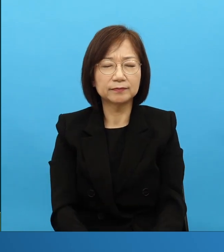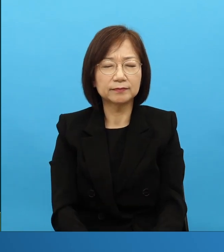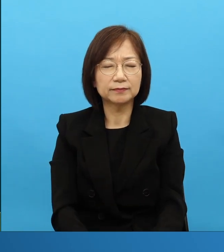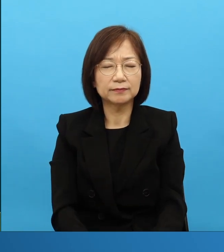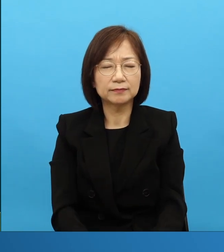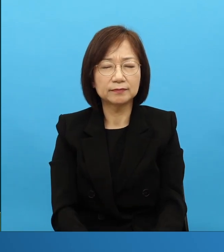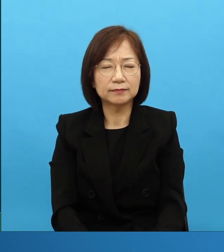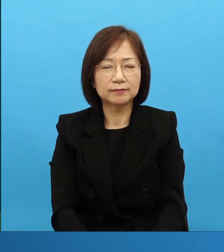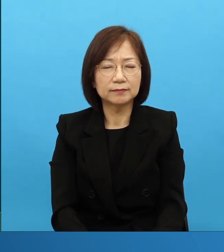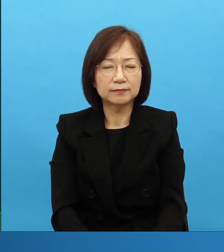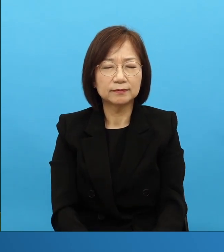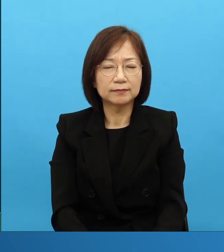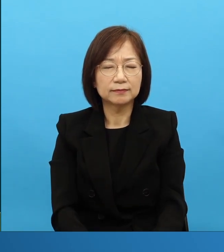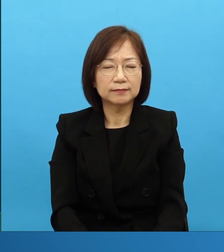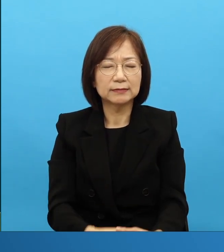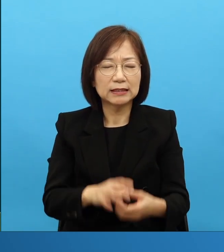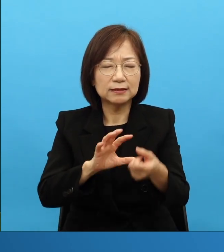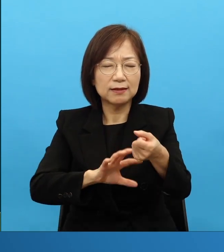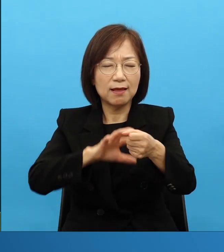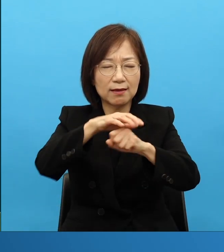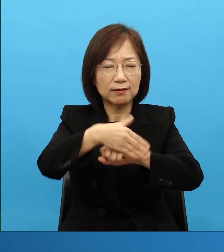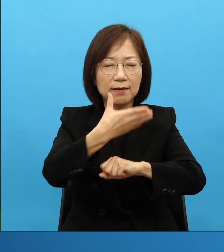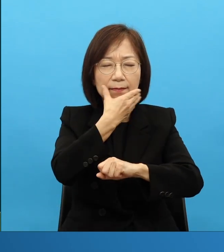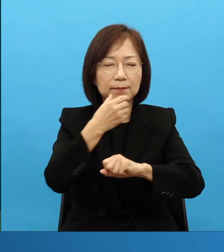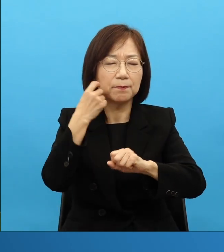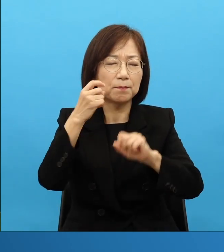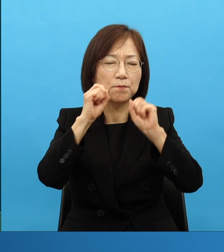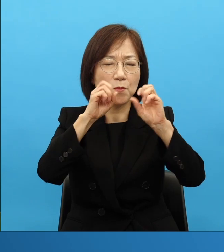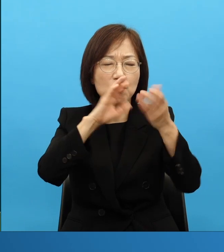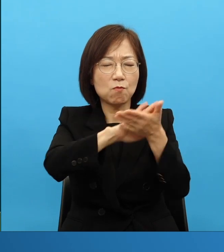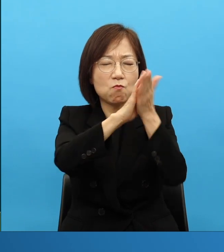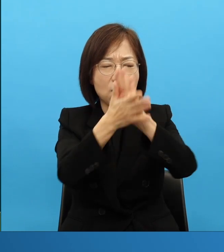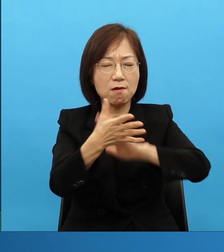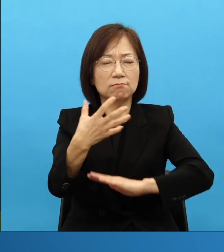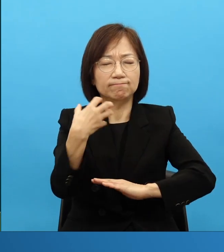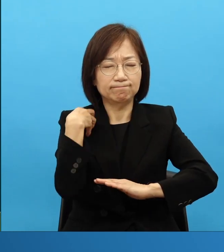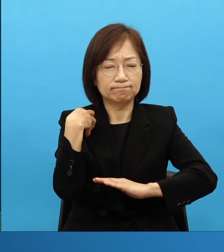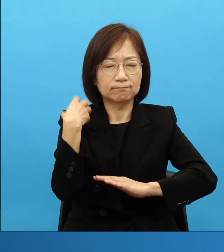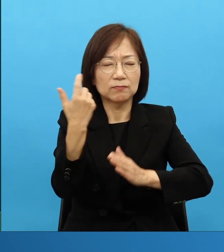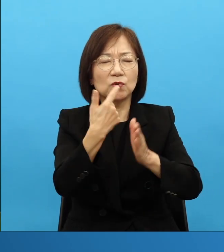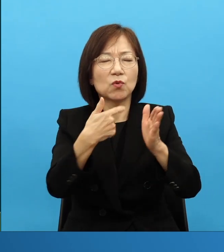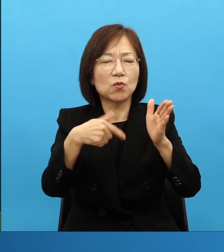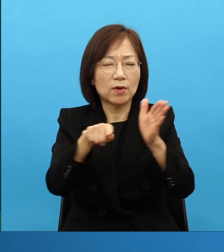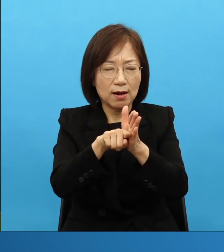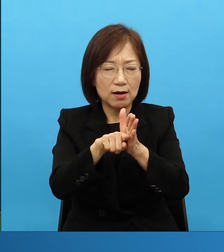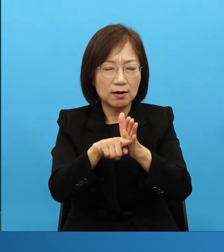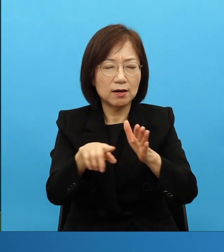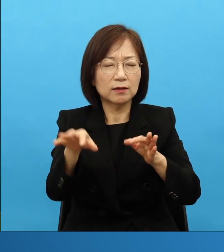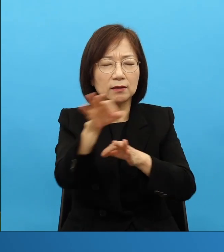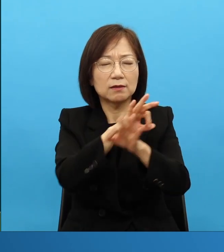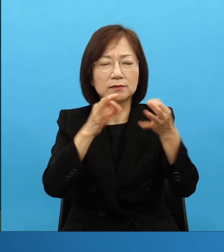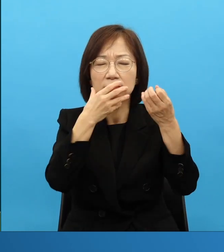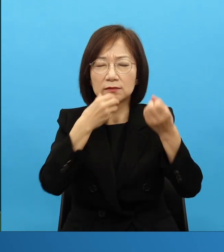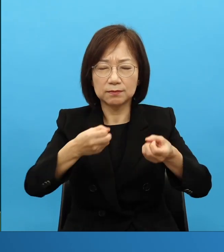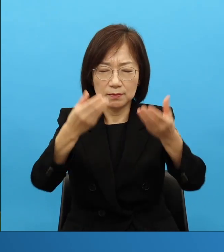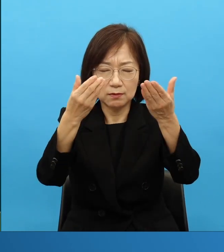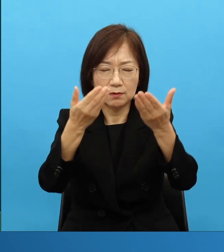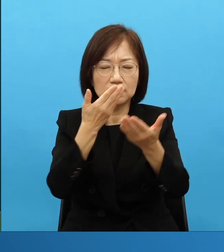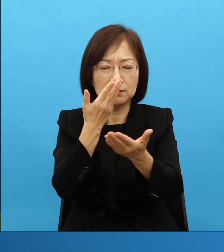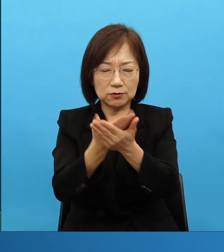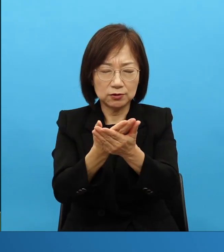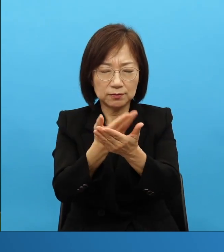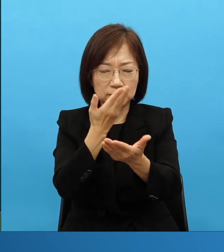당연히 세계복음화할 빛의 경제를 회복하게 하옵소서. May we rightfully restore the economy of light to the world